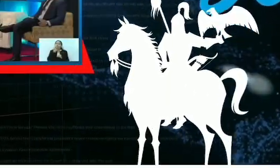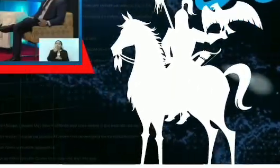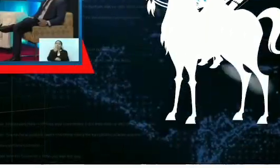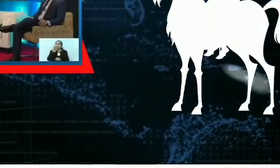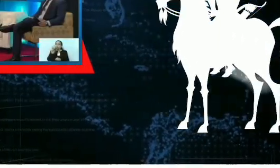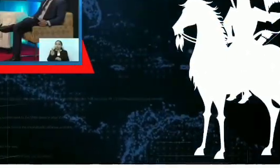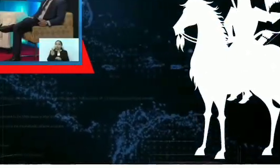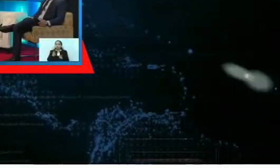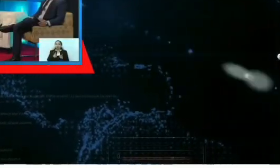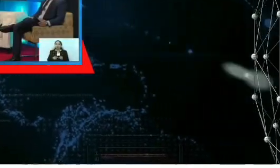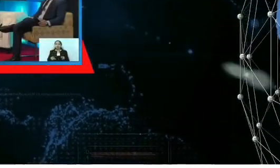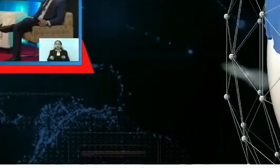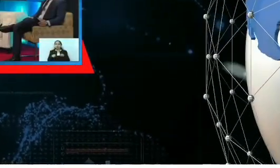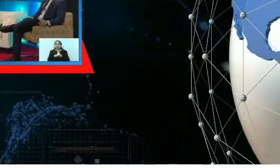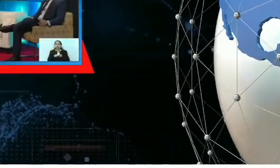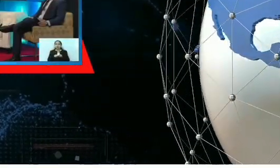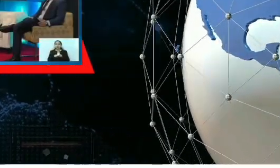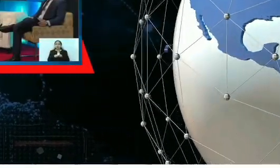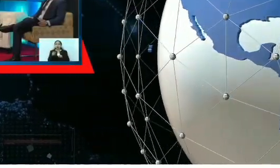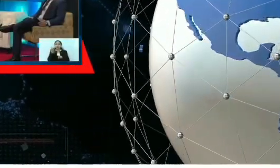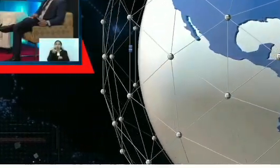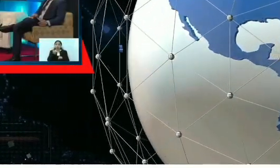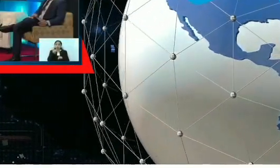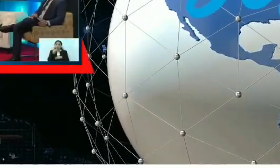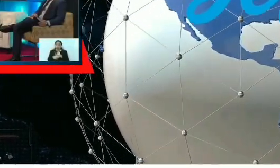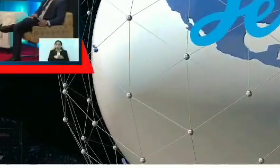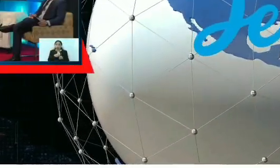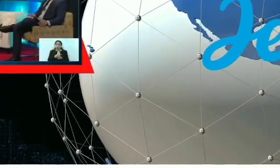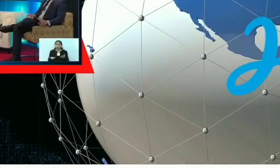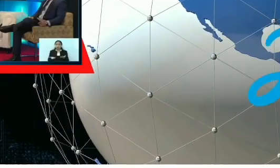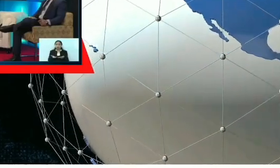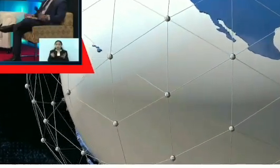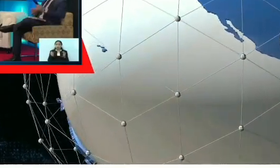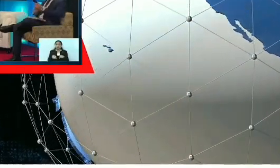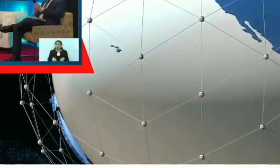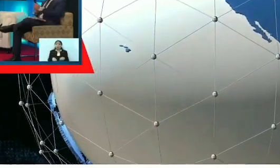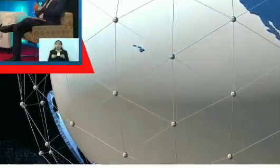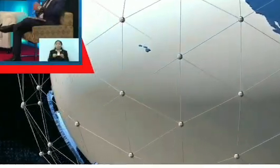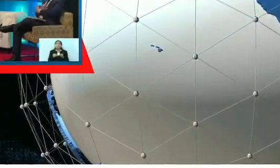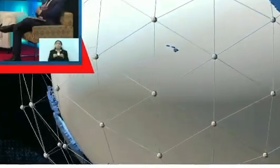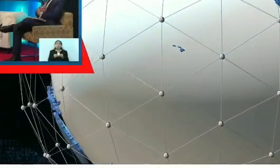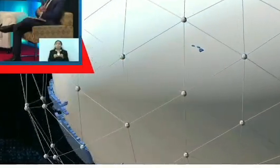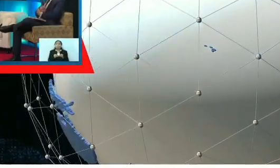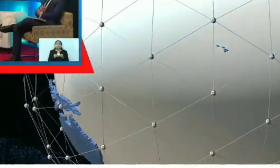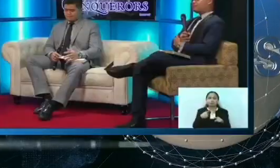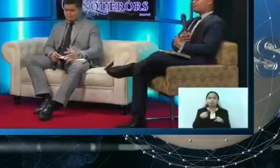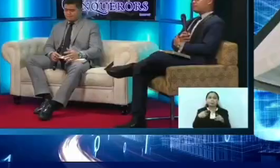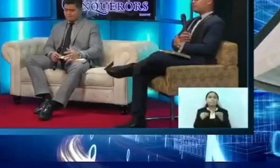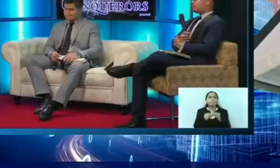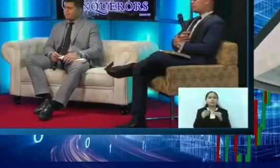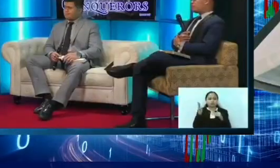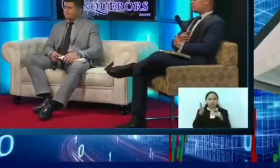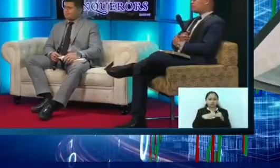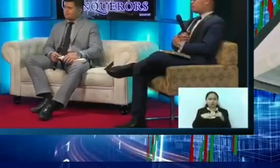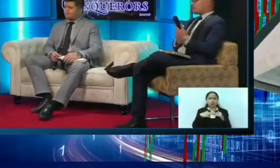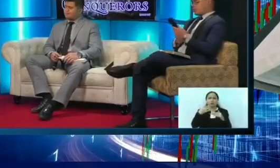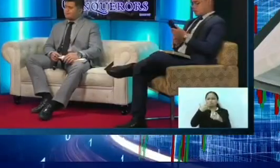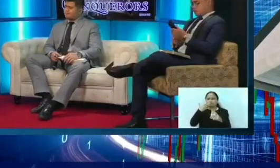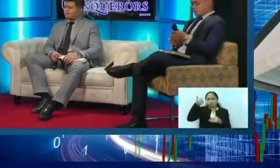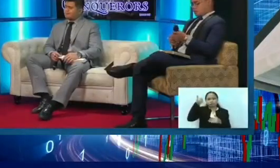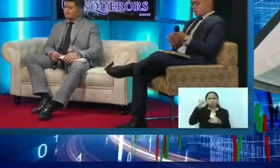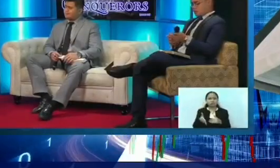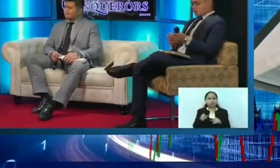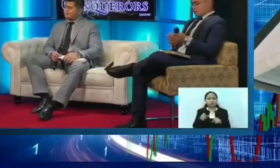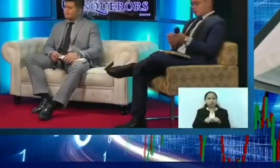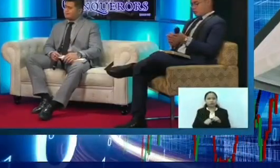only produce conquerors, but it's only through the Lord Jesus Christ that you can be more than conquerors. Kaya ito'y pagpapakita sa inyo